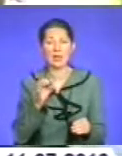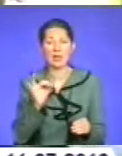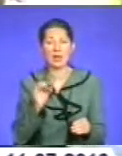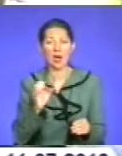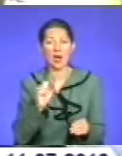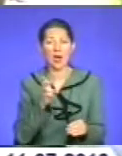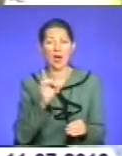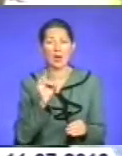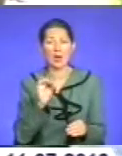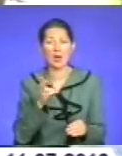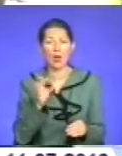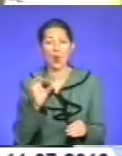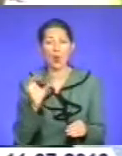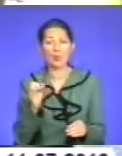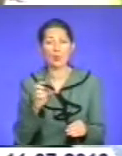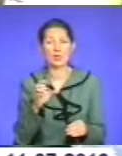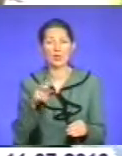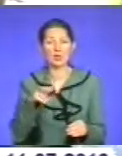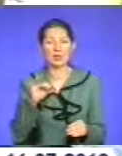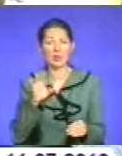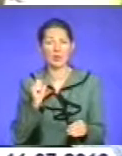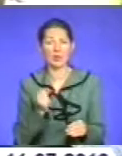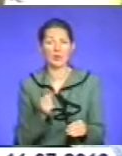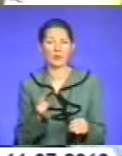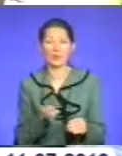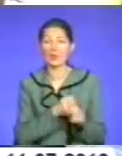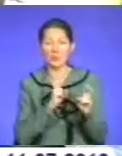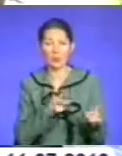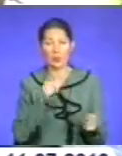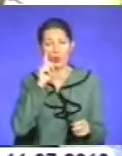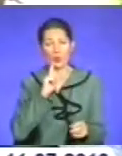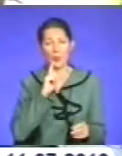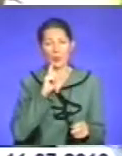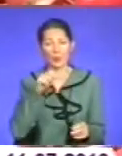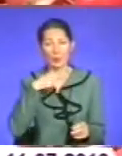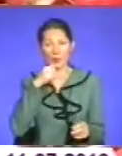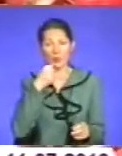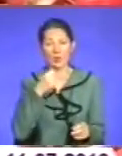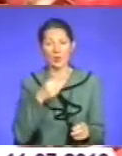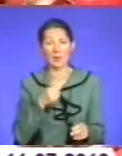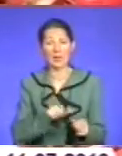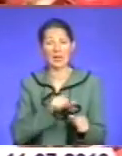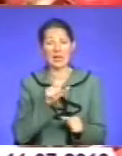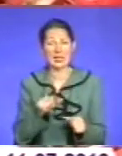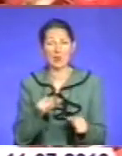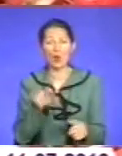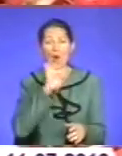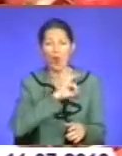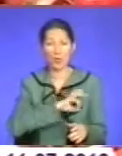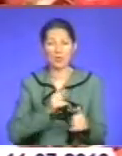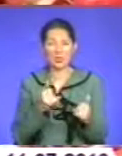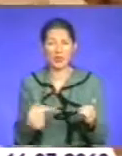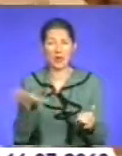сливи, можна цілком безпечно і смачно споживаючи худнути. Крім беззаперечної користі для